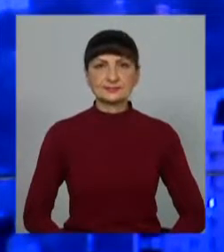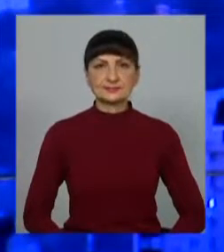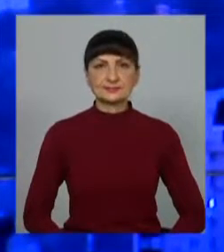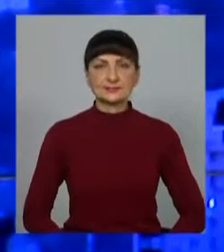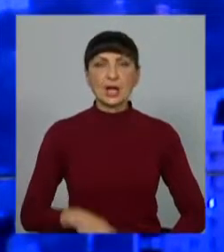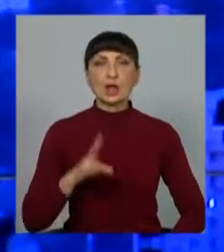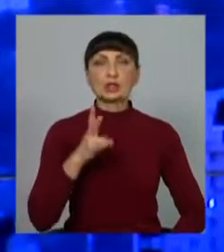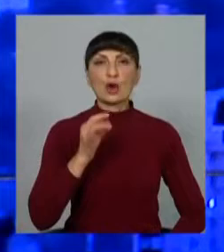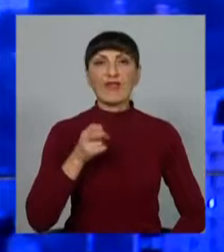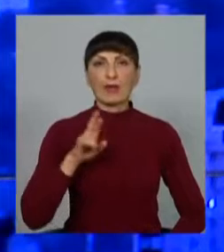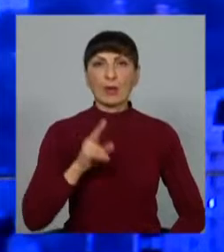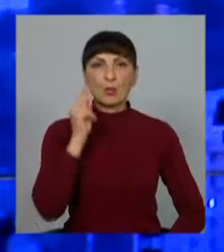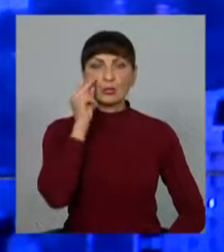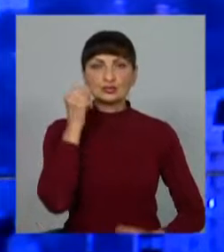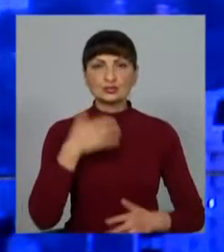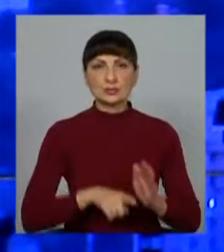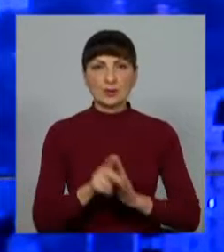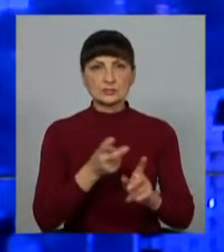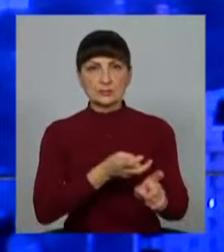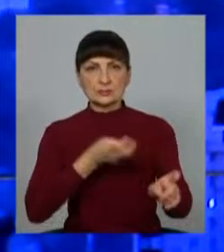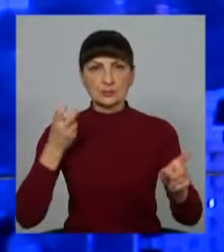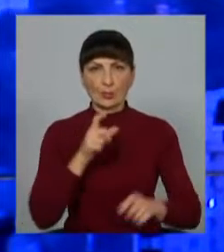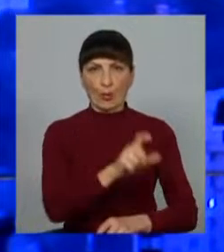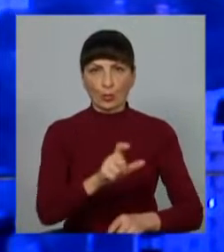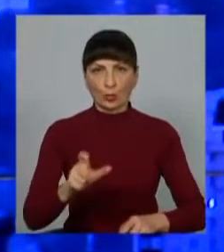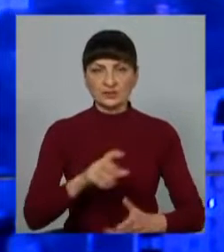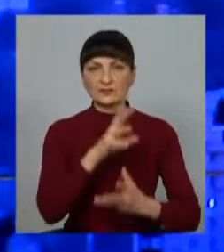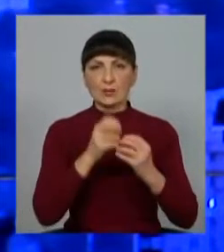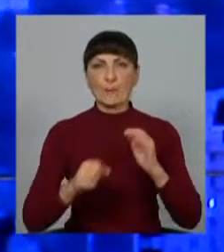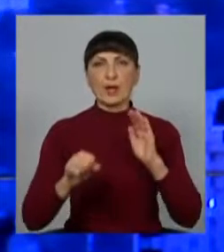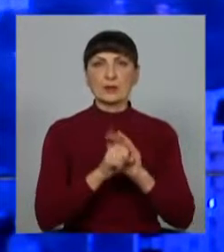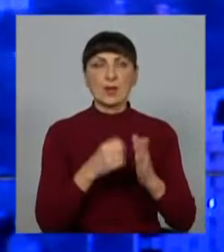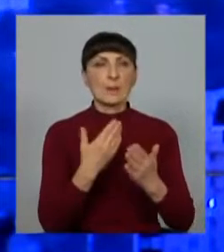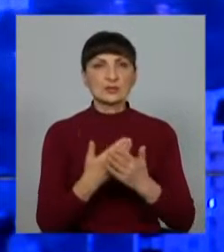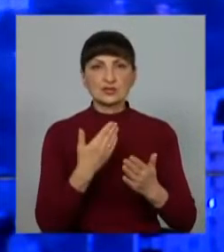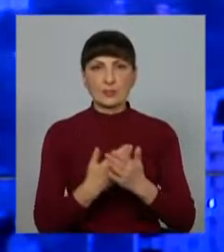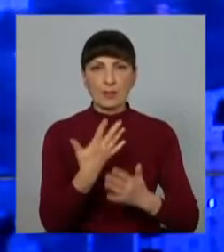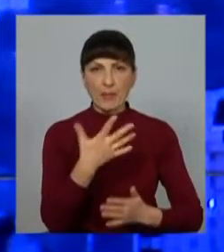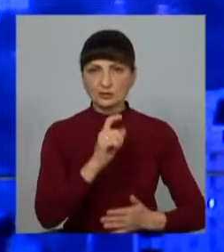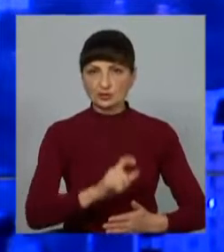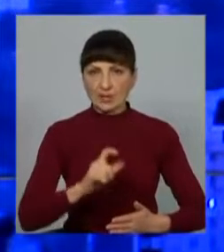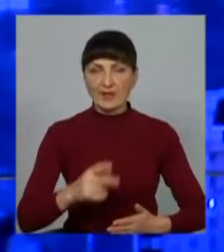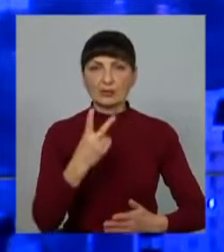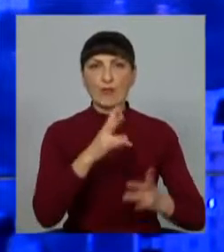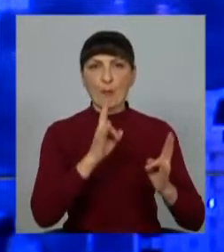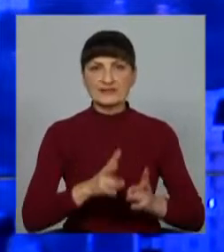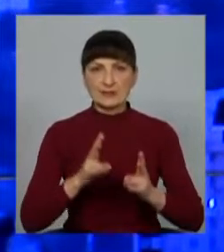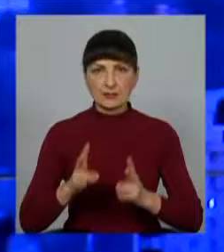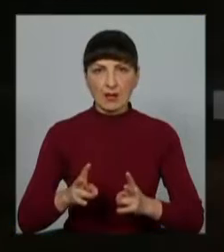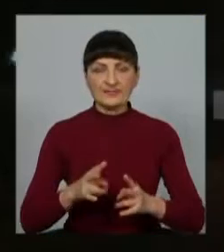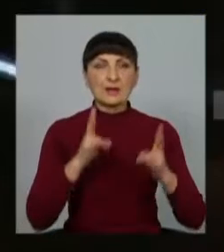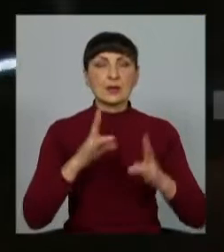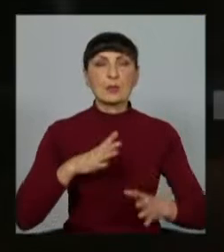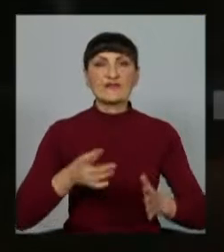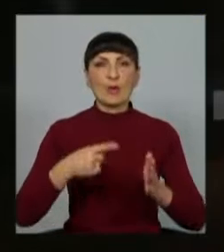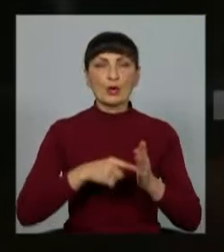В Норвегии мужчина открыл стрельбу из лука по прохожим. В результате погибли по меньшей мере 5 человек и 2 пострадали. Трагедия